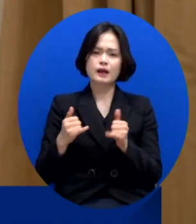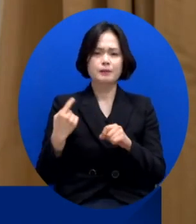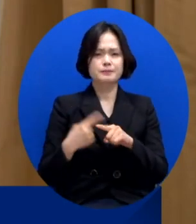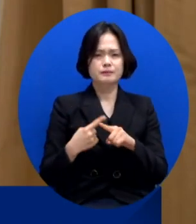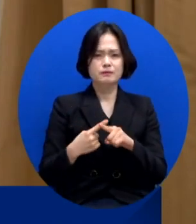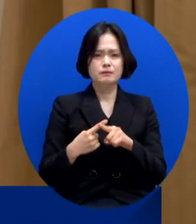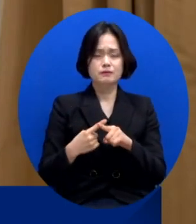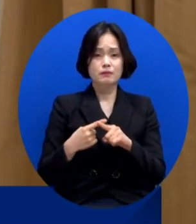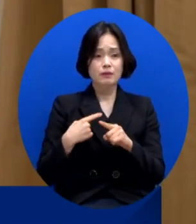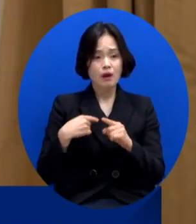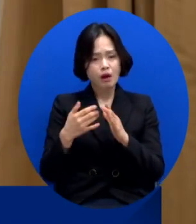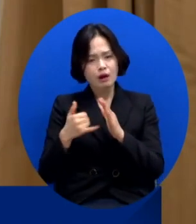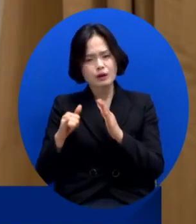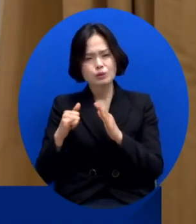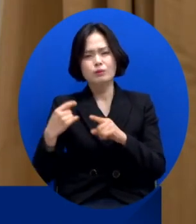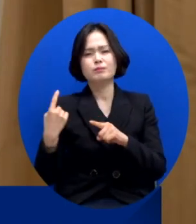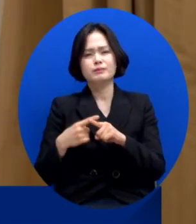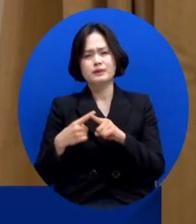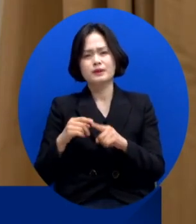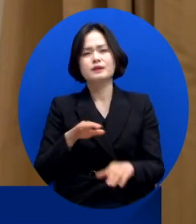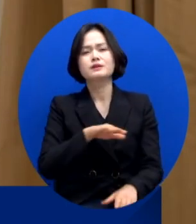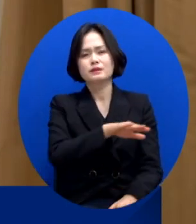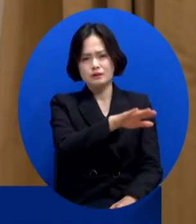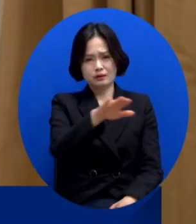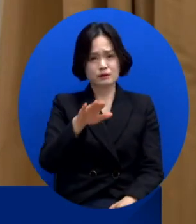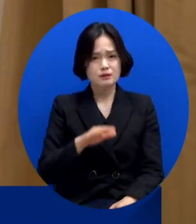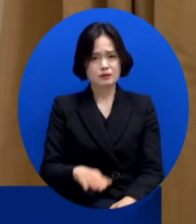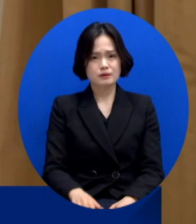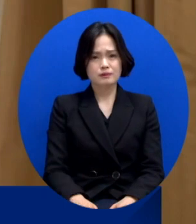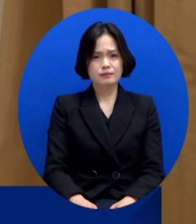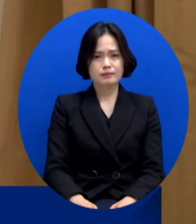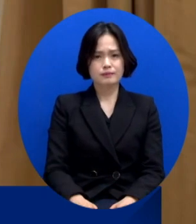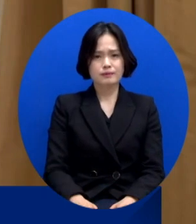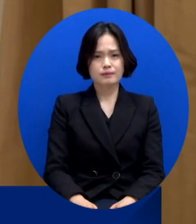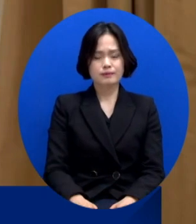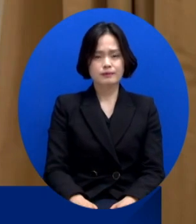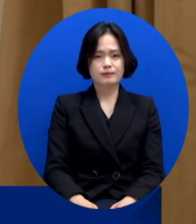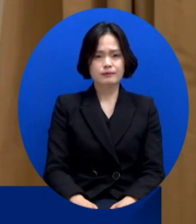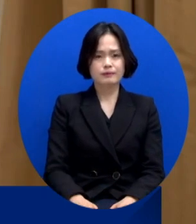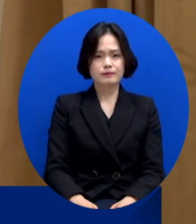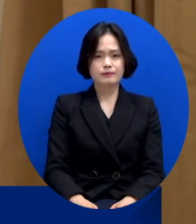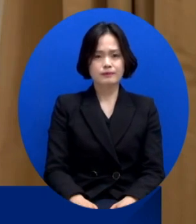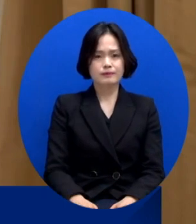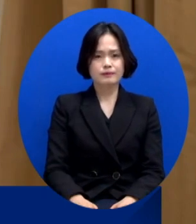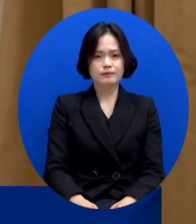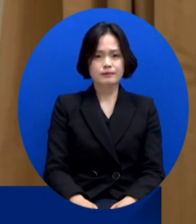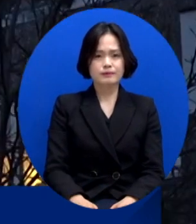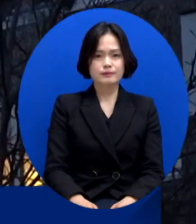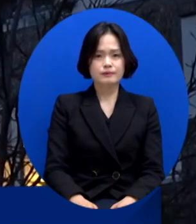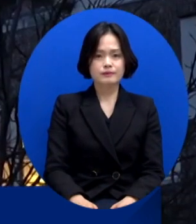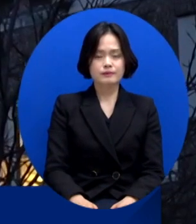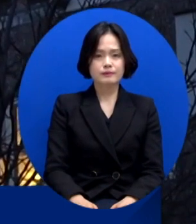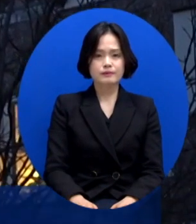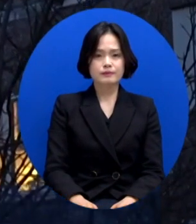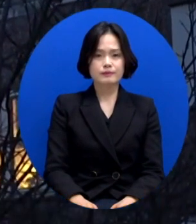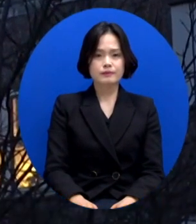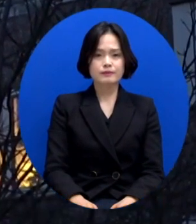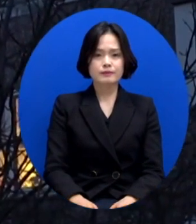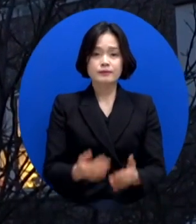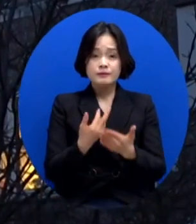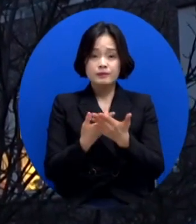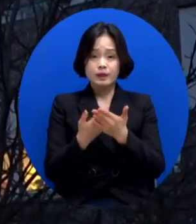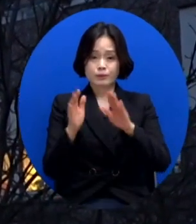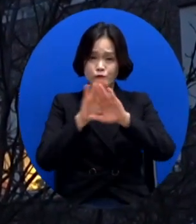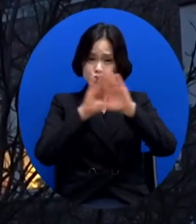쓰이 예 dr 스케이트 안 연길 입국 맨 중 때 음의 온 내는게 희생이 그래도 어둠을 뚫고